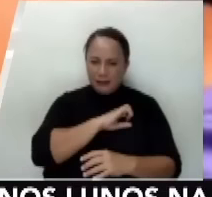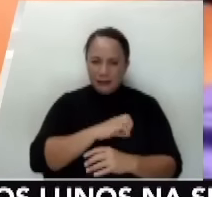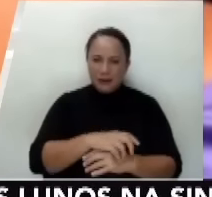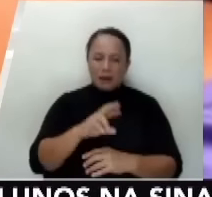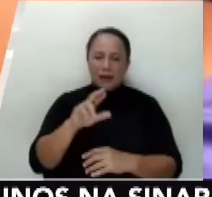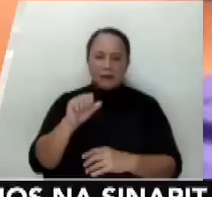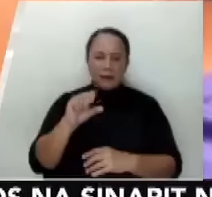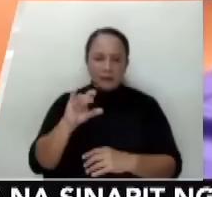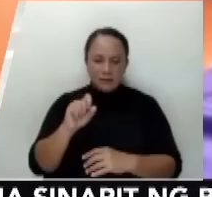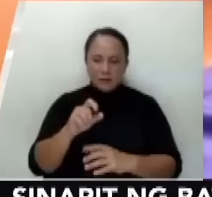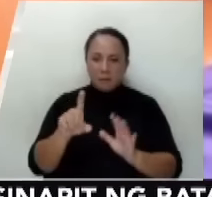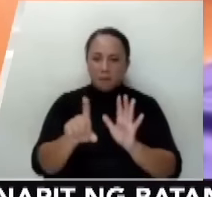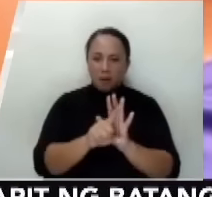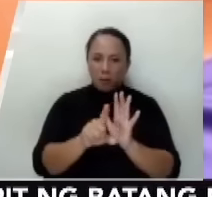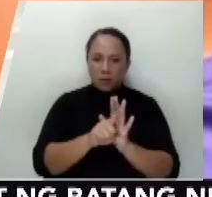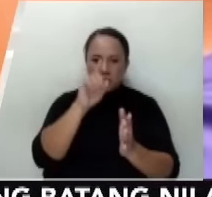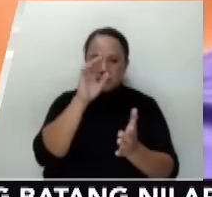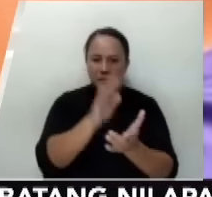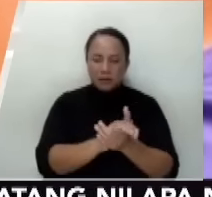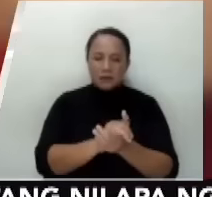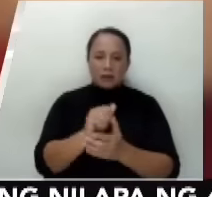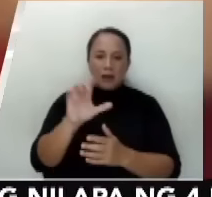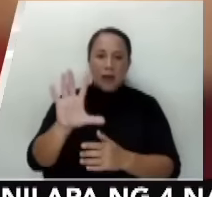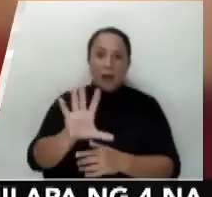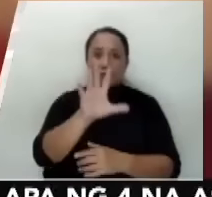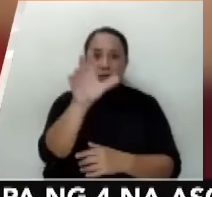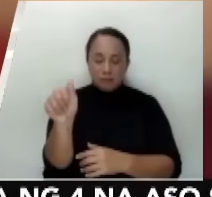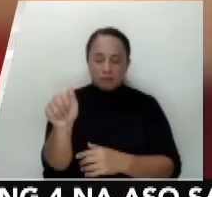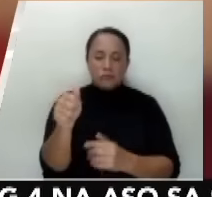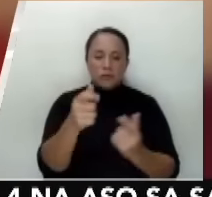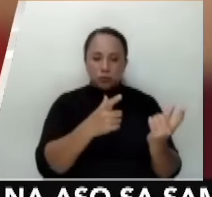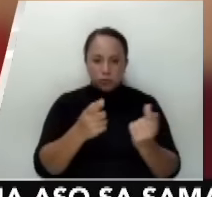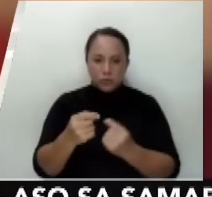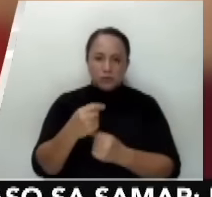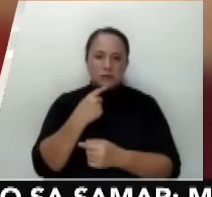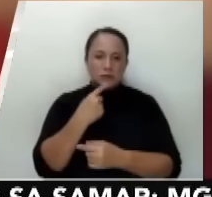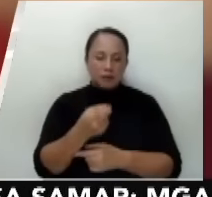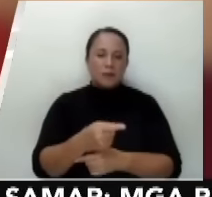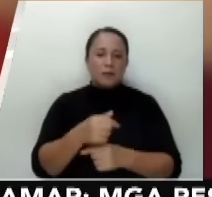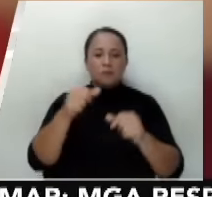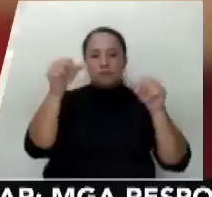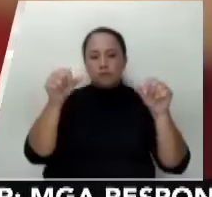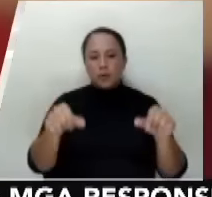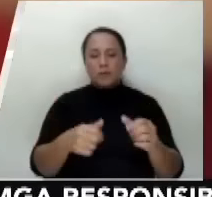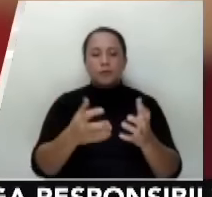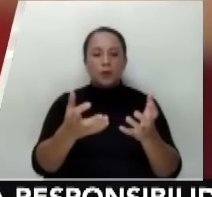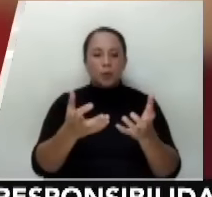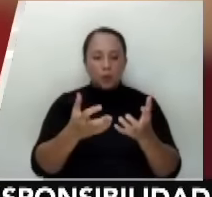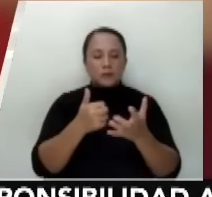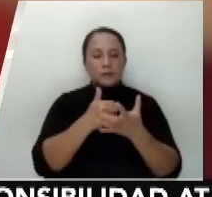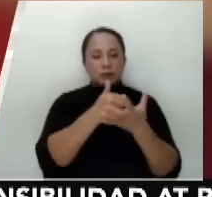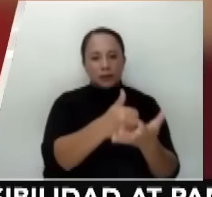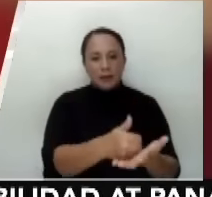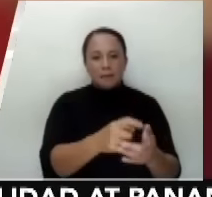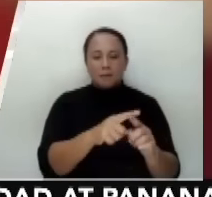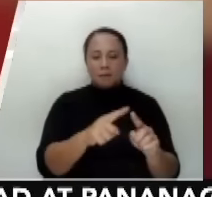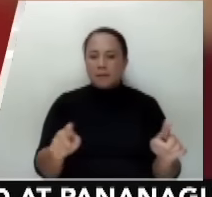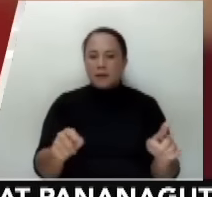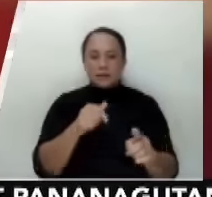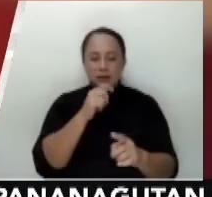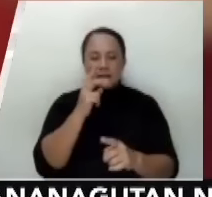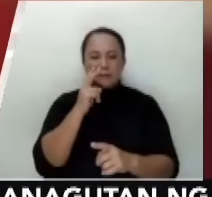sa paniniwala ng Africans ang ginawa ni Megan. Sabi ni Megan sa isang post, gusto niya lang tumulong pero hindi niya raw nakita ang